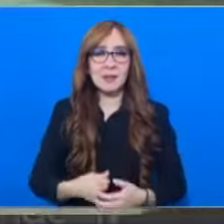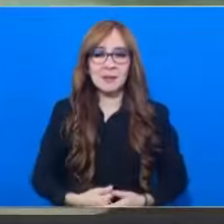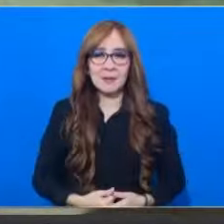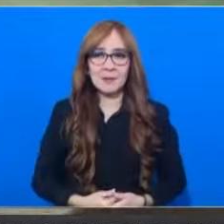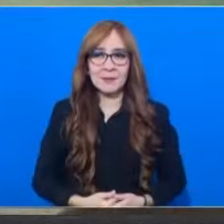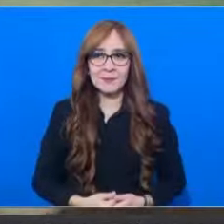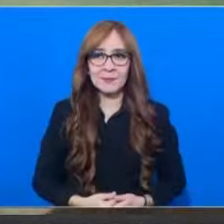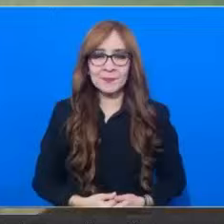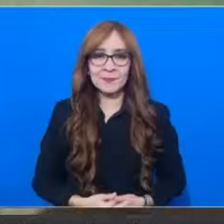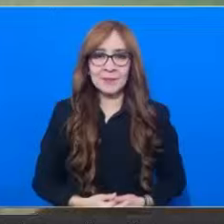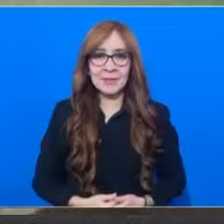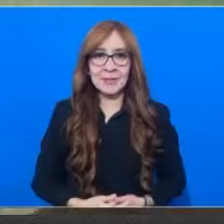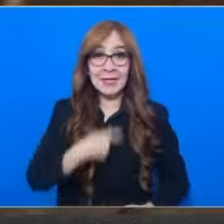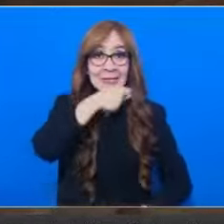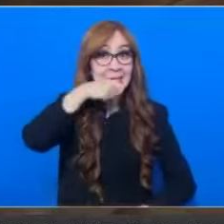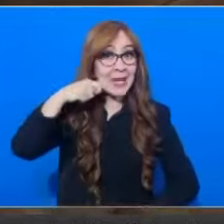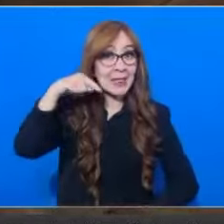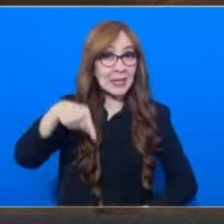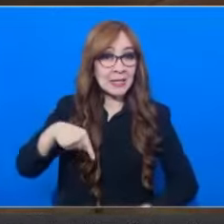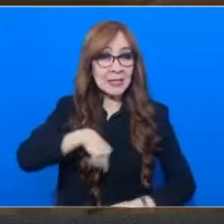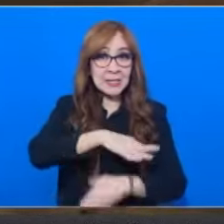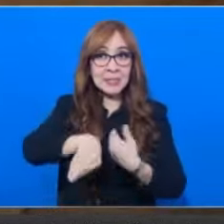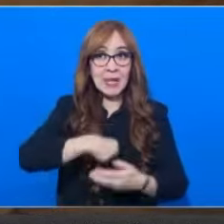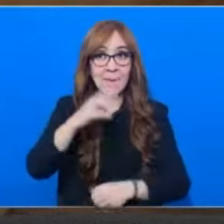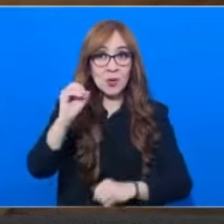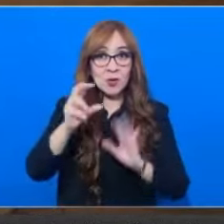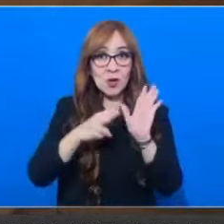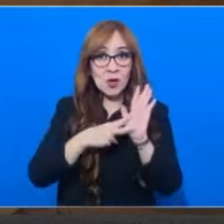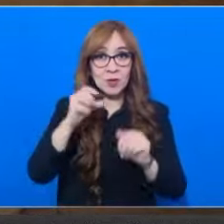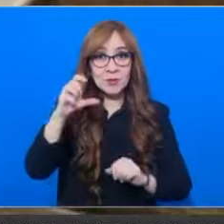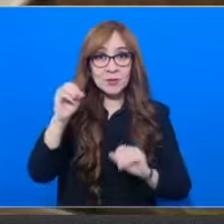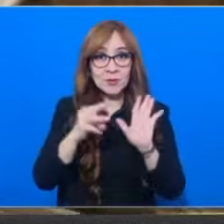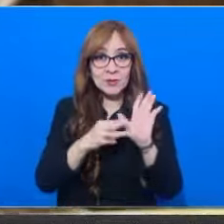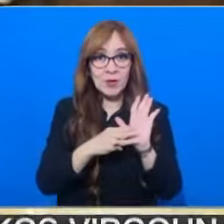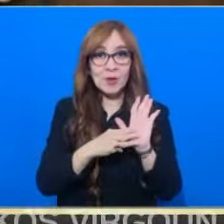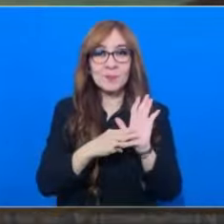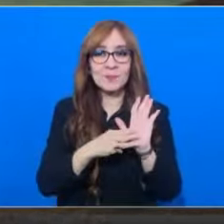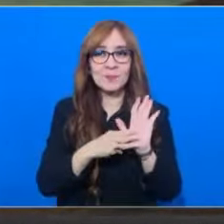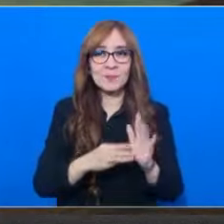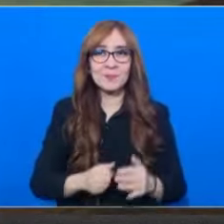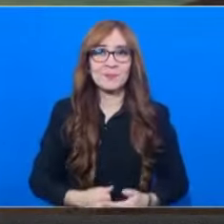Sate paranggi ini akan dicampurkan dengan oncom. Kita coba campurkan ya.